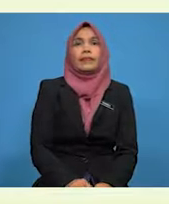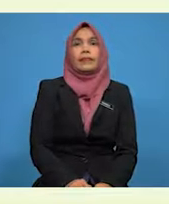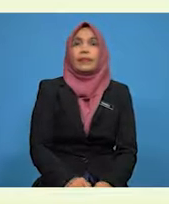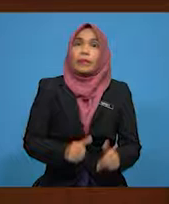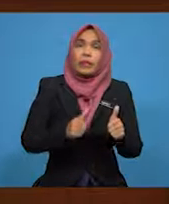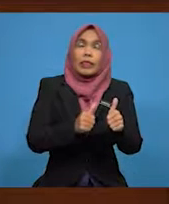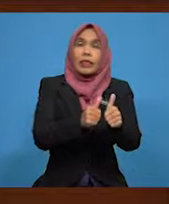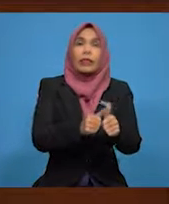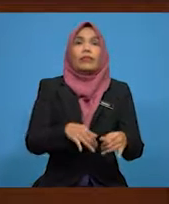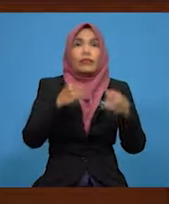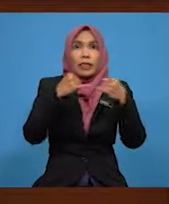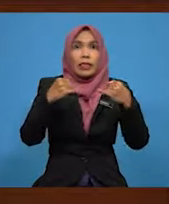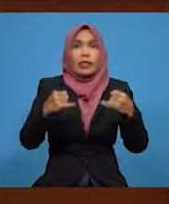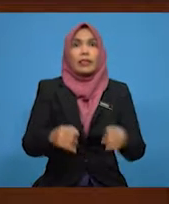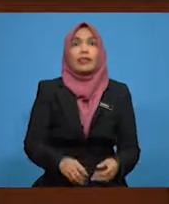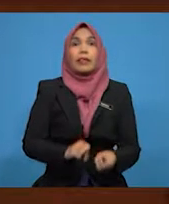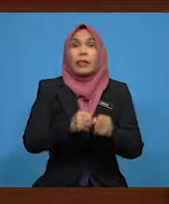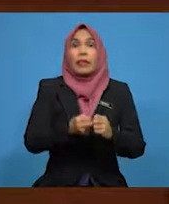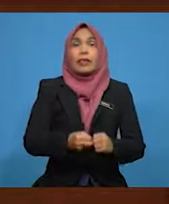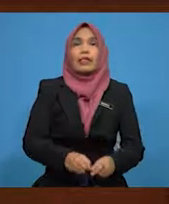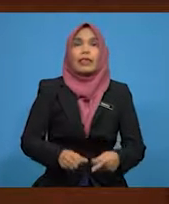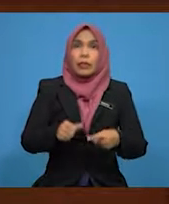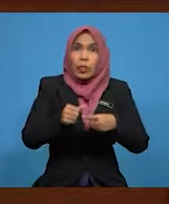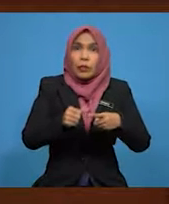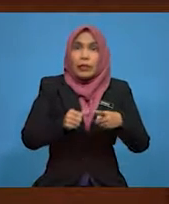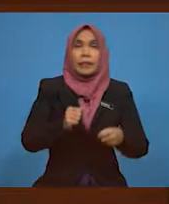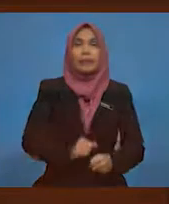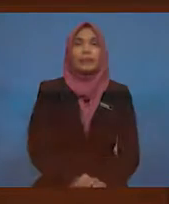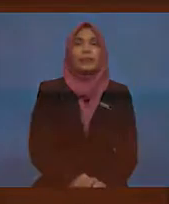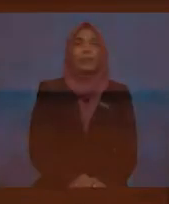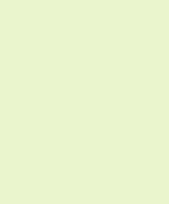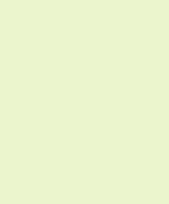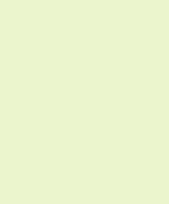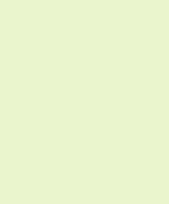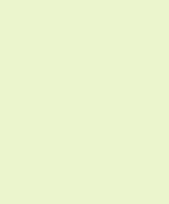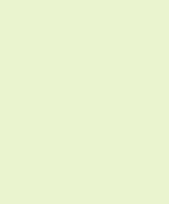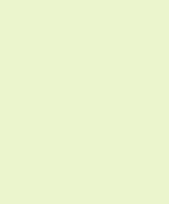organisasi. Berikut adalah jenis-jenis masalah disiplin.